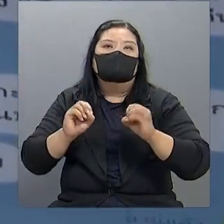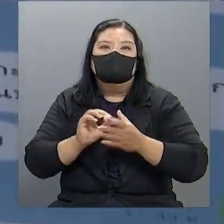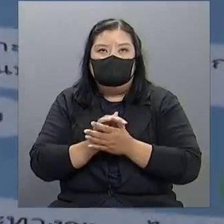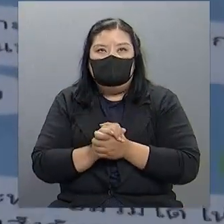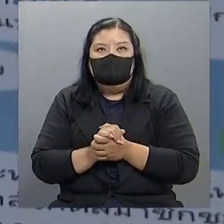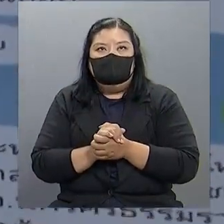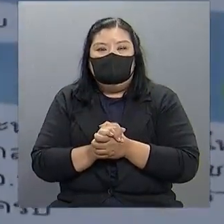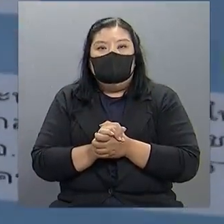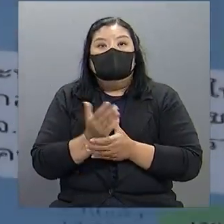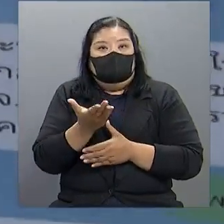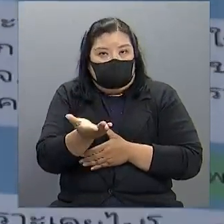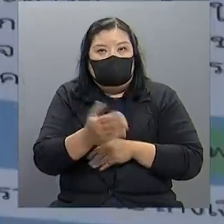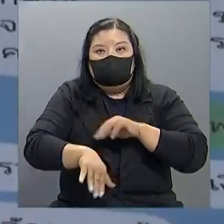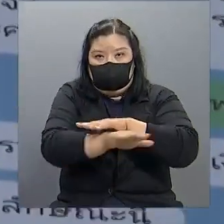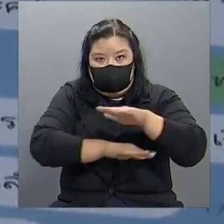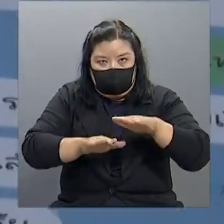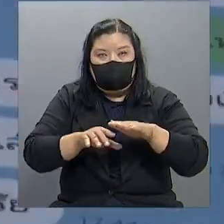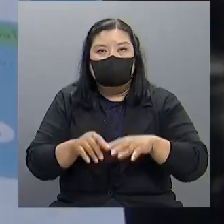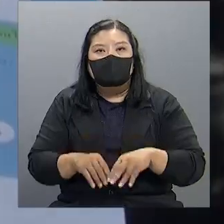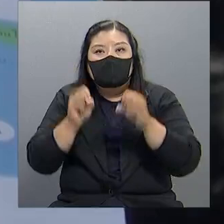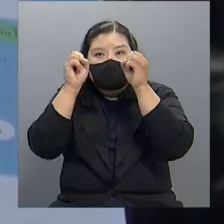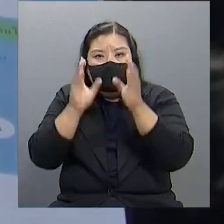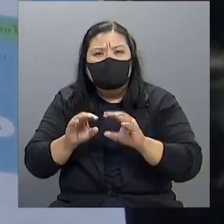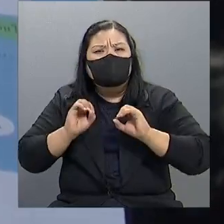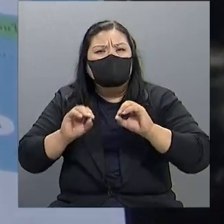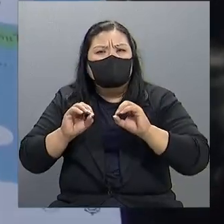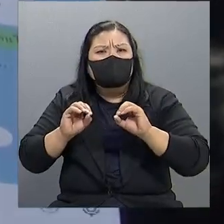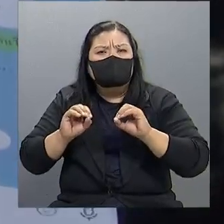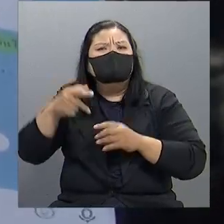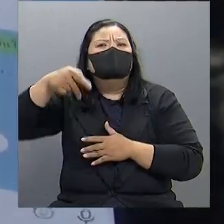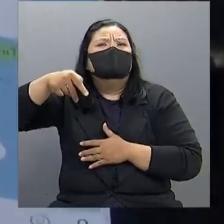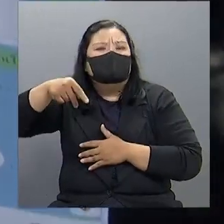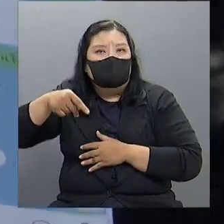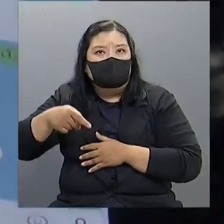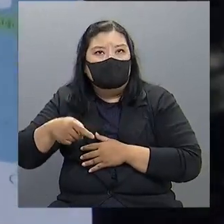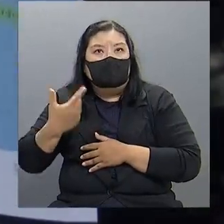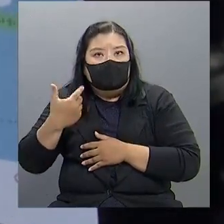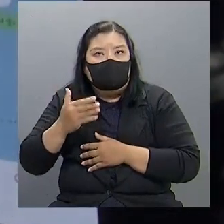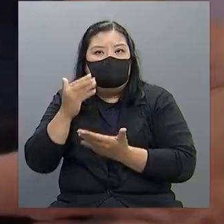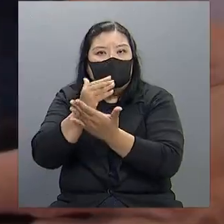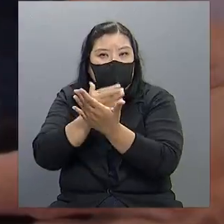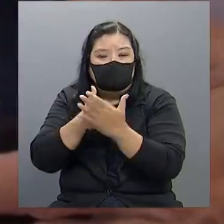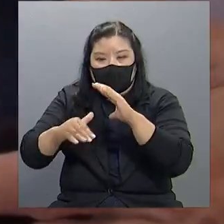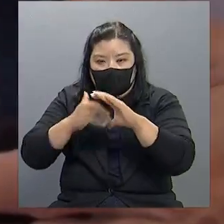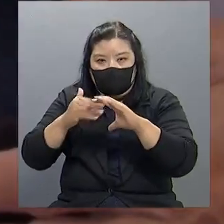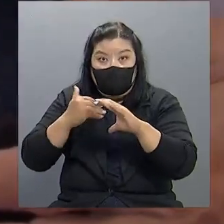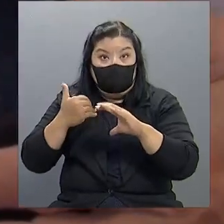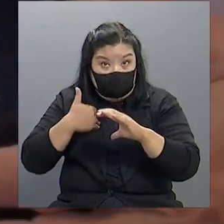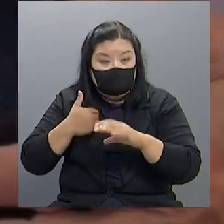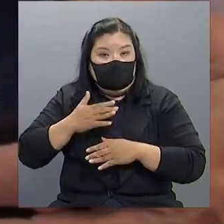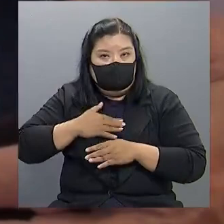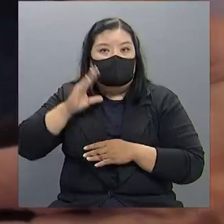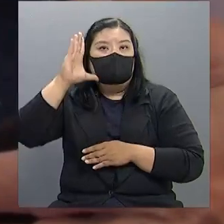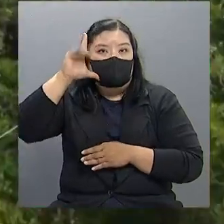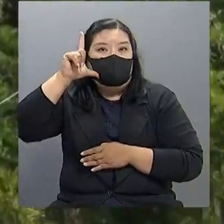เอกสารที่ครูสอนพิเศษเทควันโดผู้ก่อเหตุส่งมาให้นางการมณีชำนาญกิจผู้เสียหายซึ่งเป็นผู้ปกครองที่ต้องการน